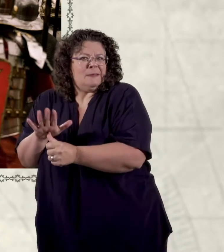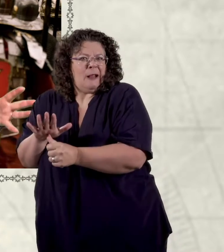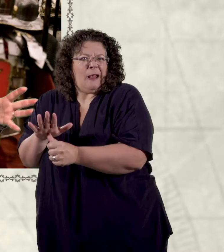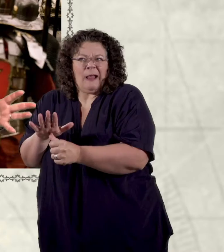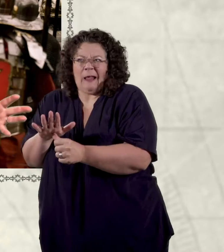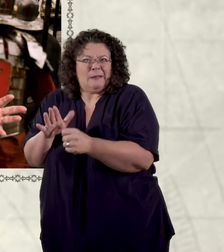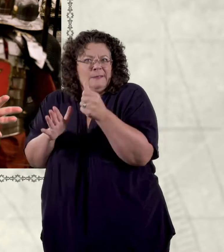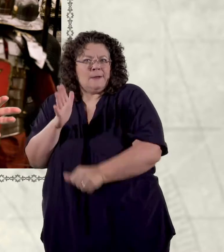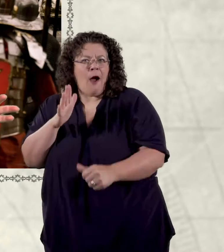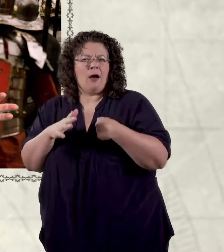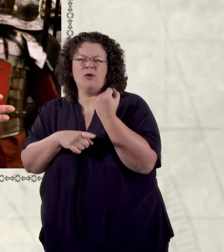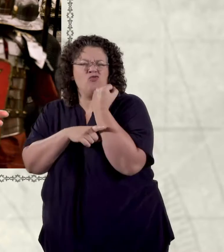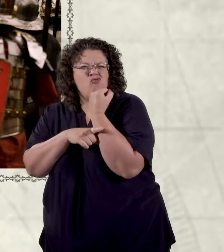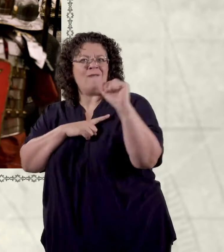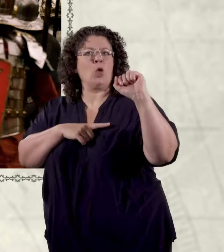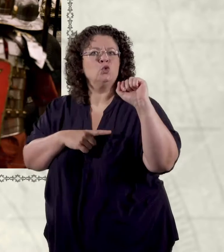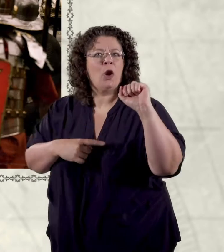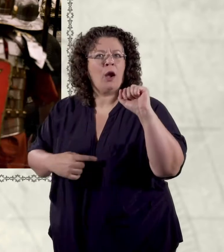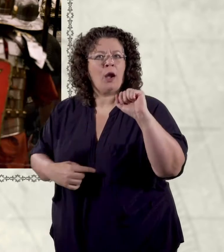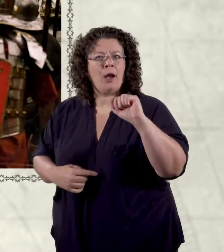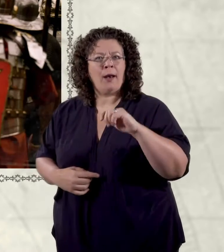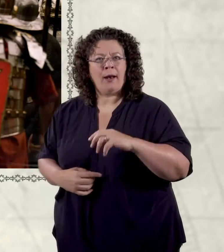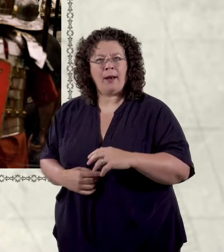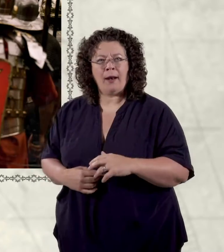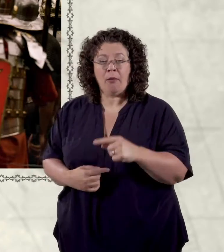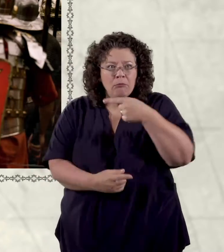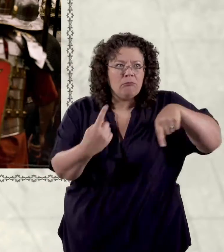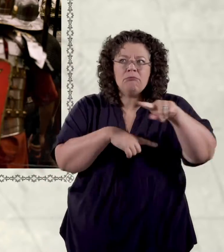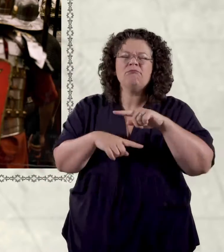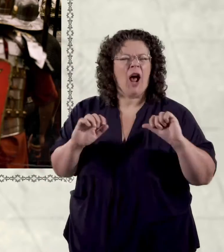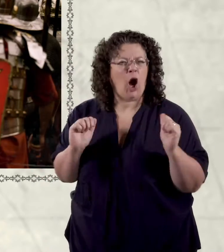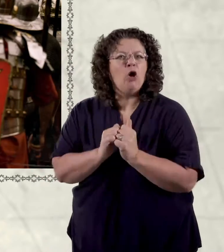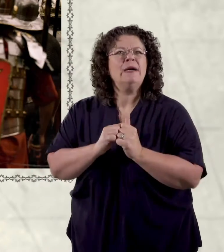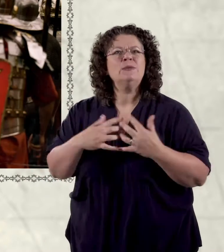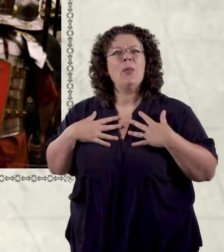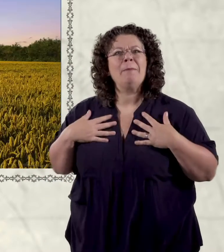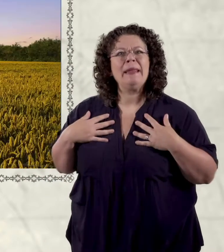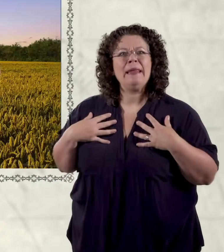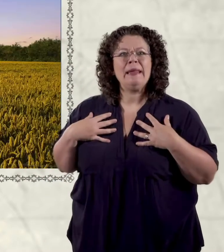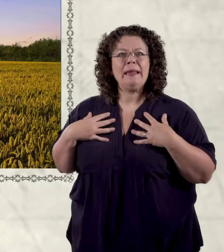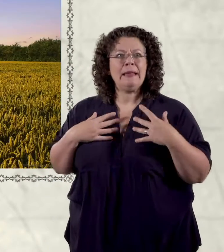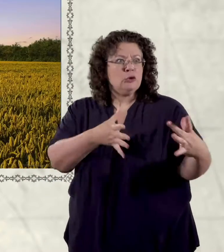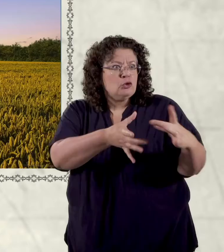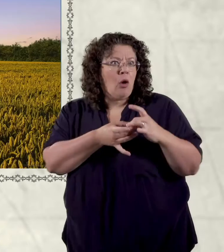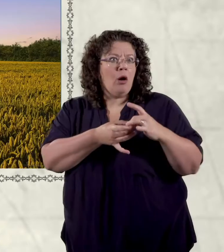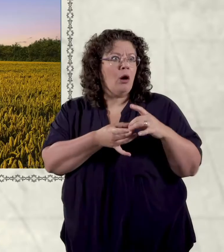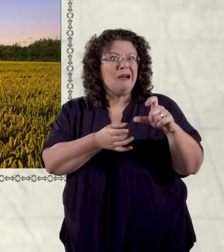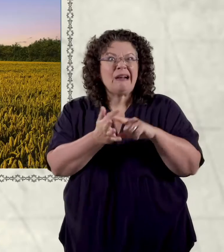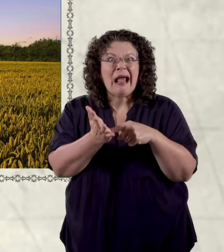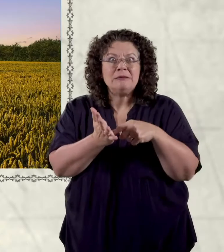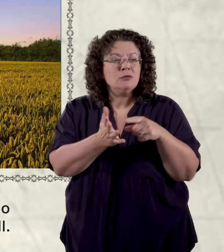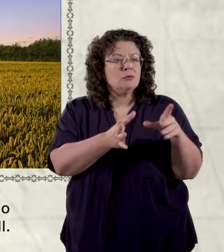ac ymosod ar camol o dwnnwm a cychwyn gwrthryfel. Ac o pobl yn cytuno fo